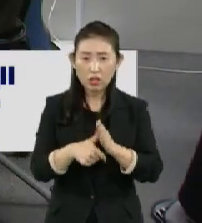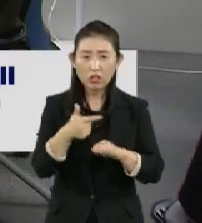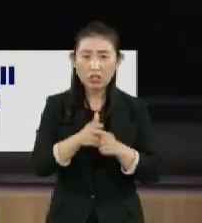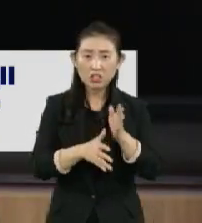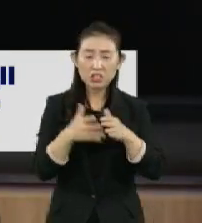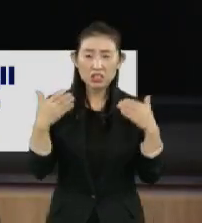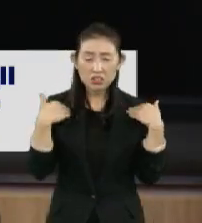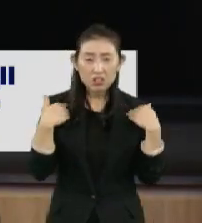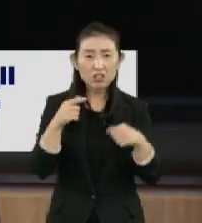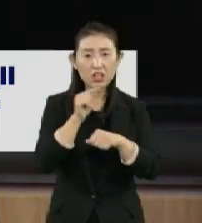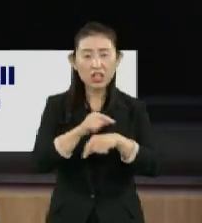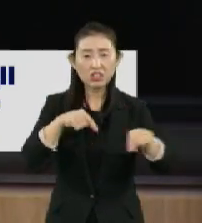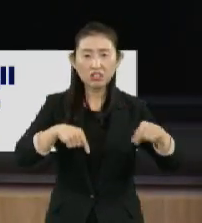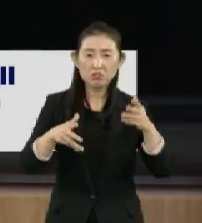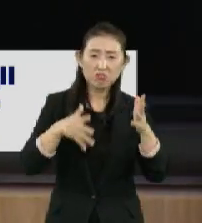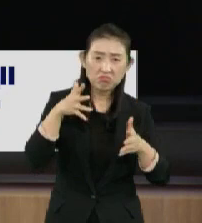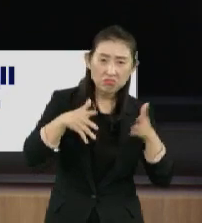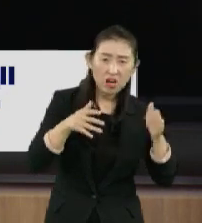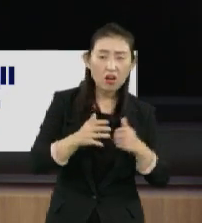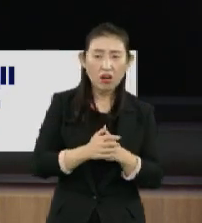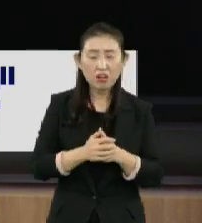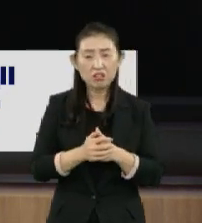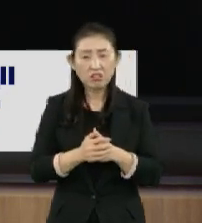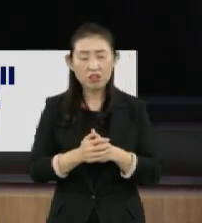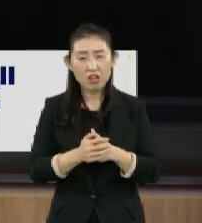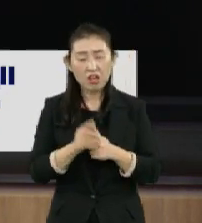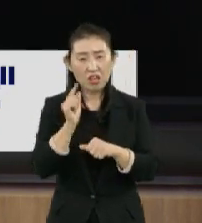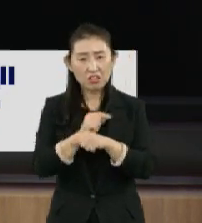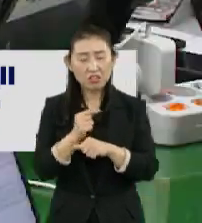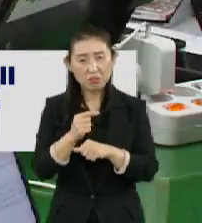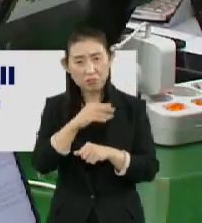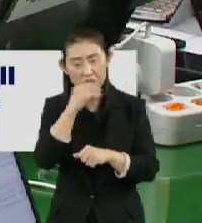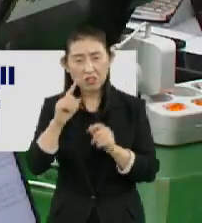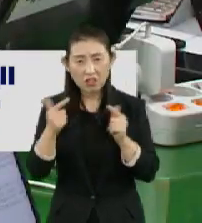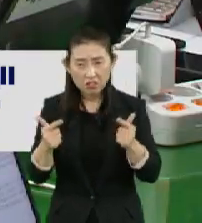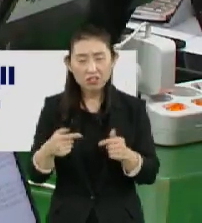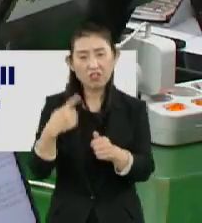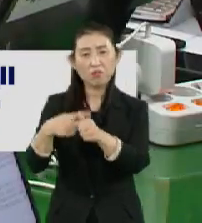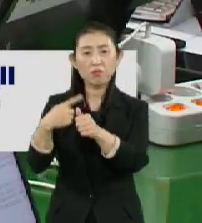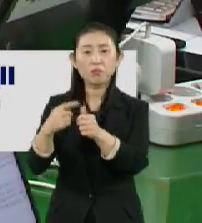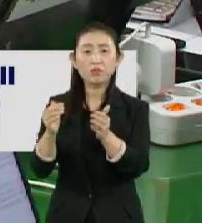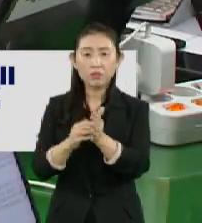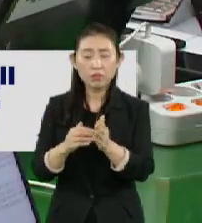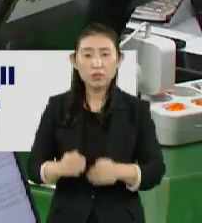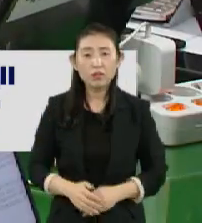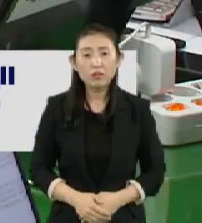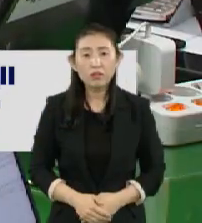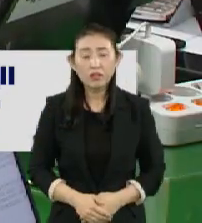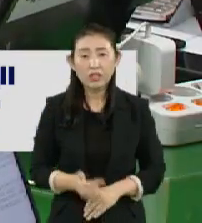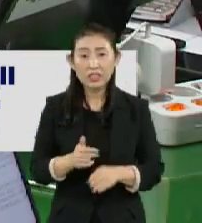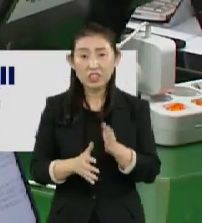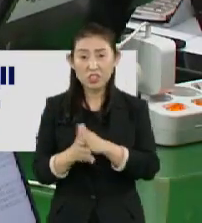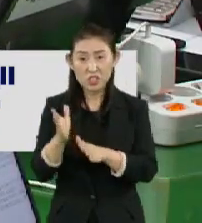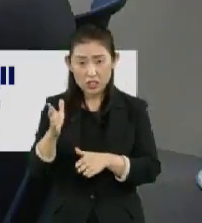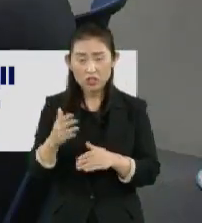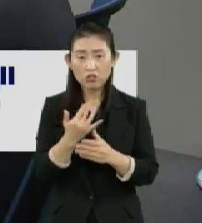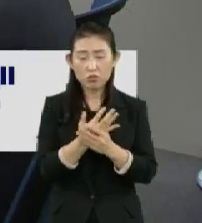과정에서 대전시가 행정미숙과 불투명 행정을 드러냈다고 비판했습니다. 장 위원장은